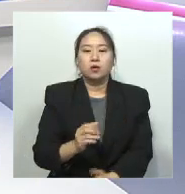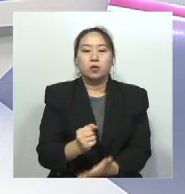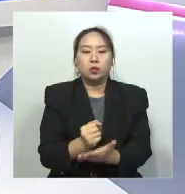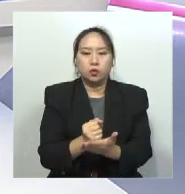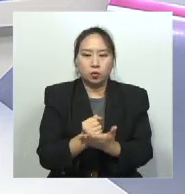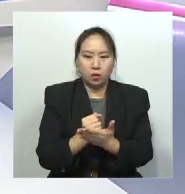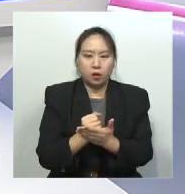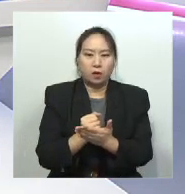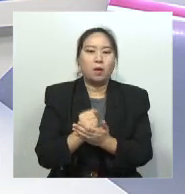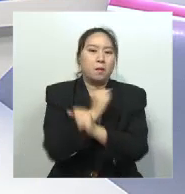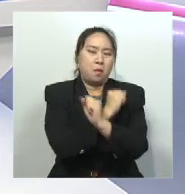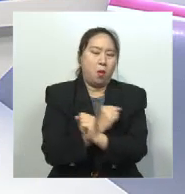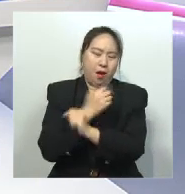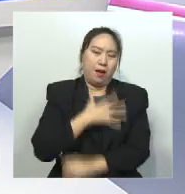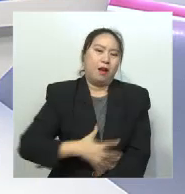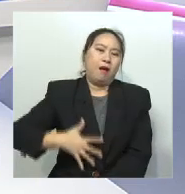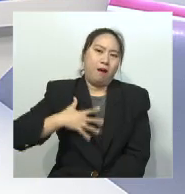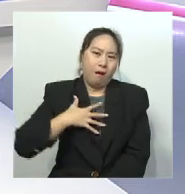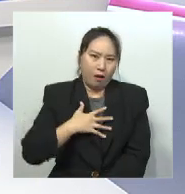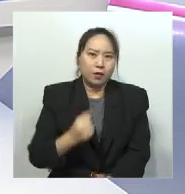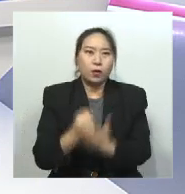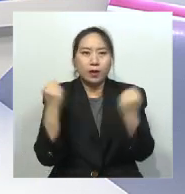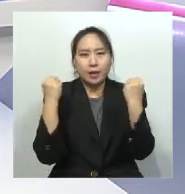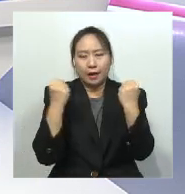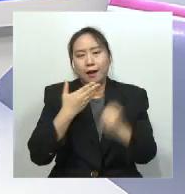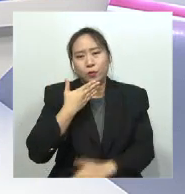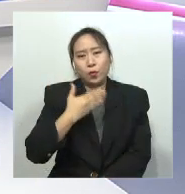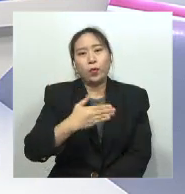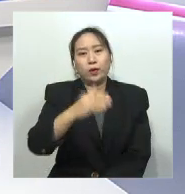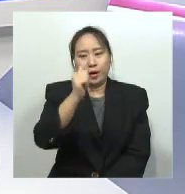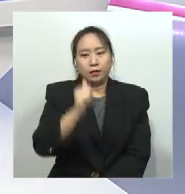การร่างกายผิดปกติด้วยนะฮะจะได้แข็งแรงระยะยาวว่าอย่างนั้นดีกว่านะครับ